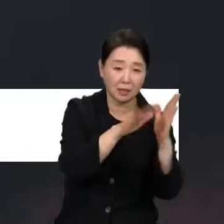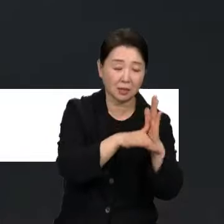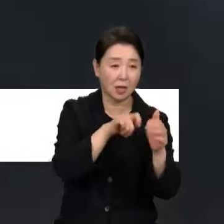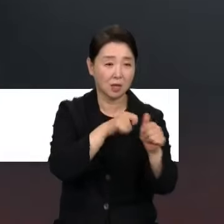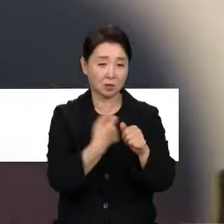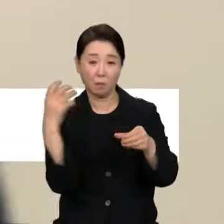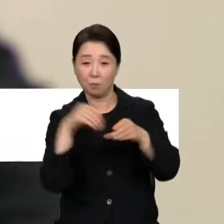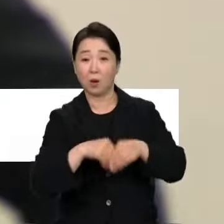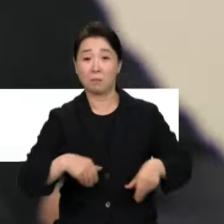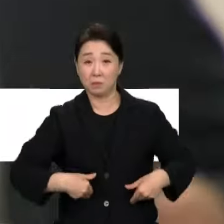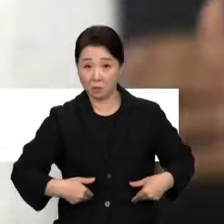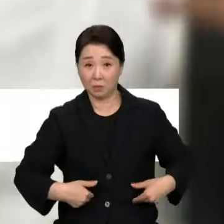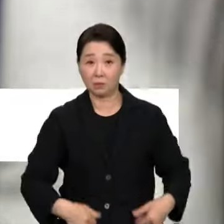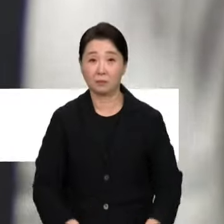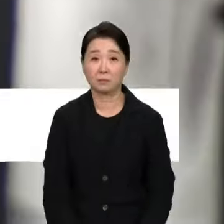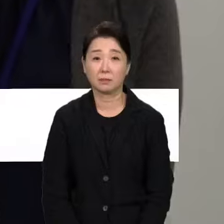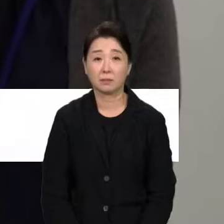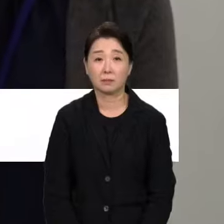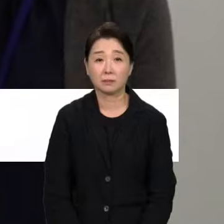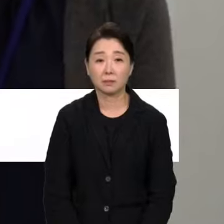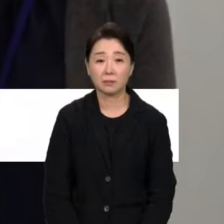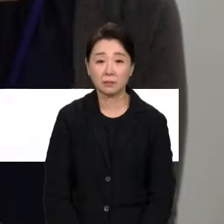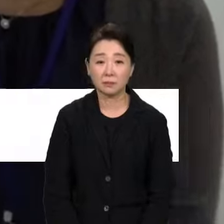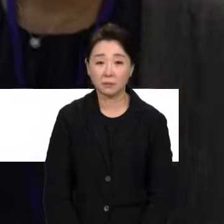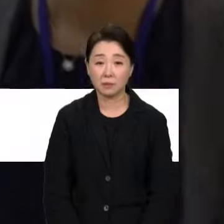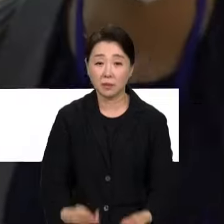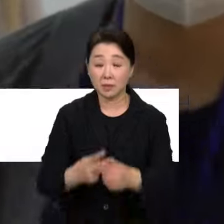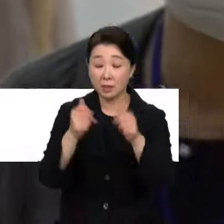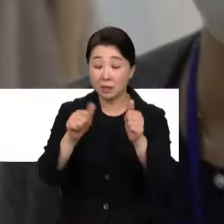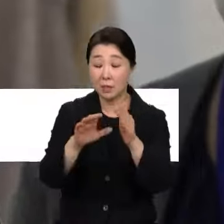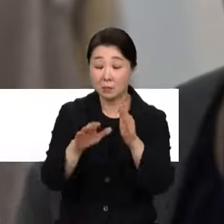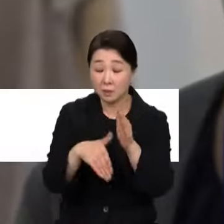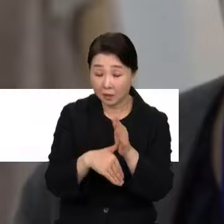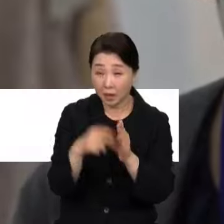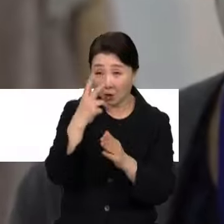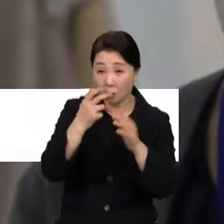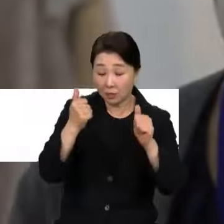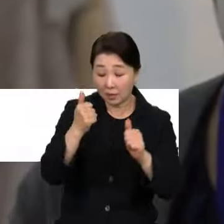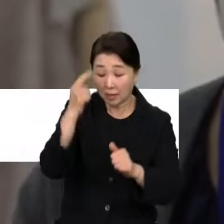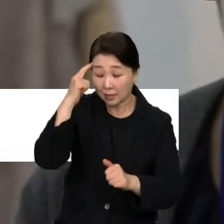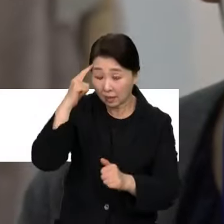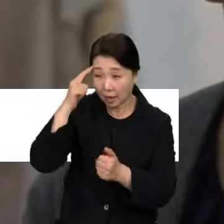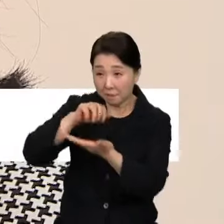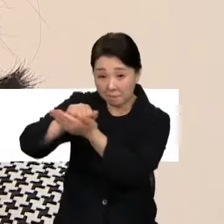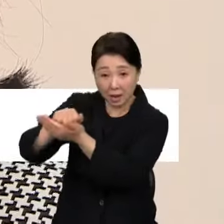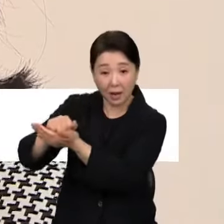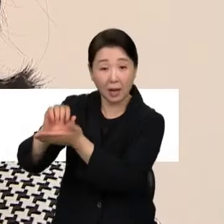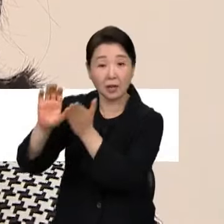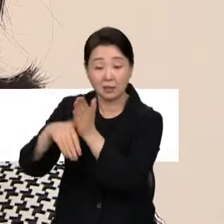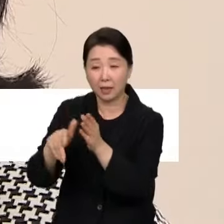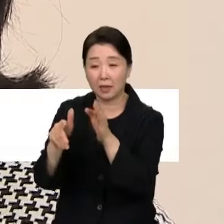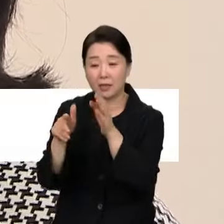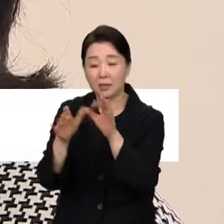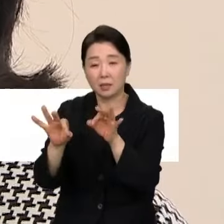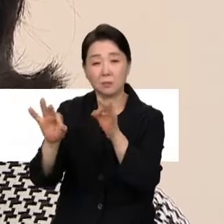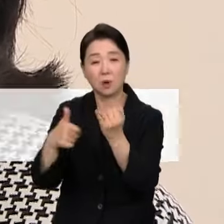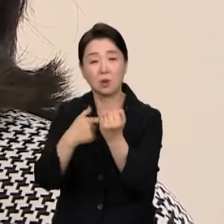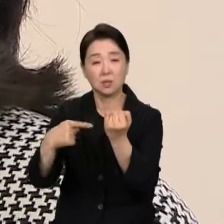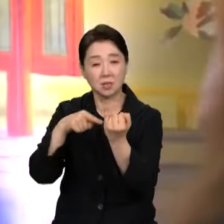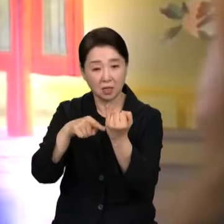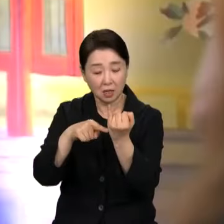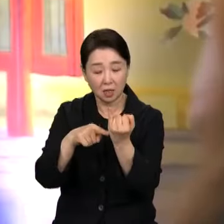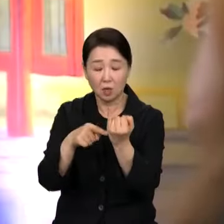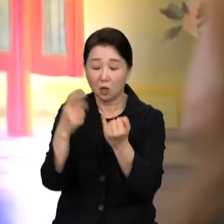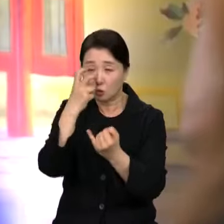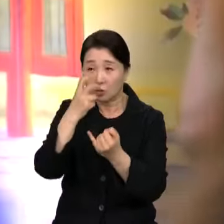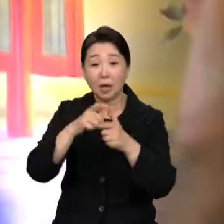대상에 넣어야 한다고 주장했습니다. 2심이 검찰의 주장을 받아들이면 김건희 여사의 수사 범위가 늘어날 수 있습니다. 김